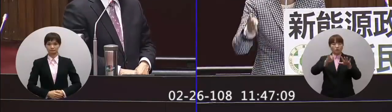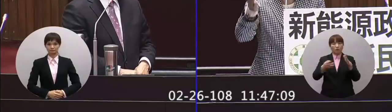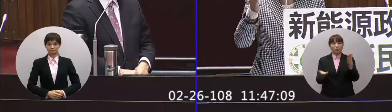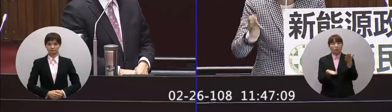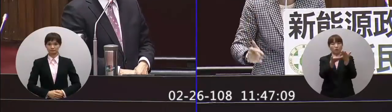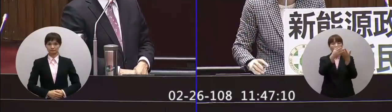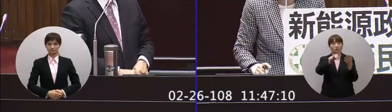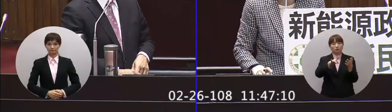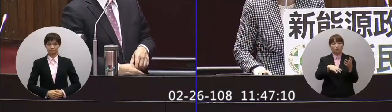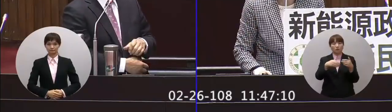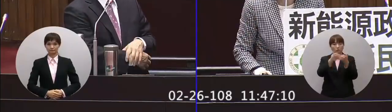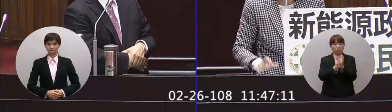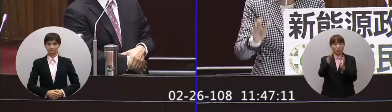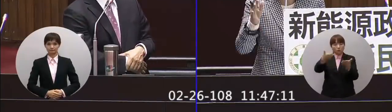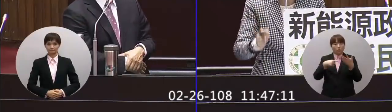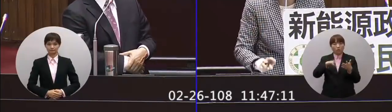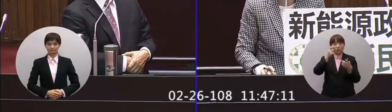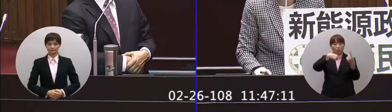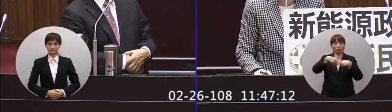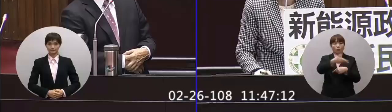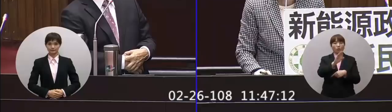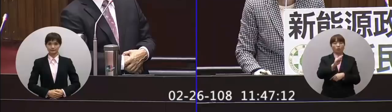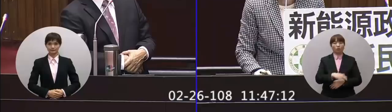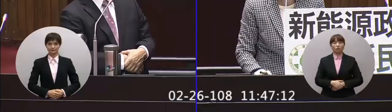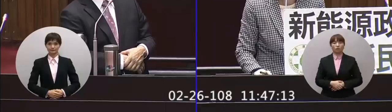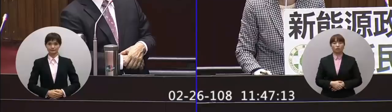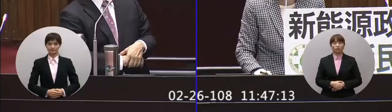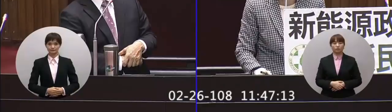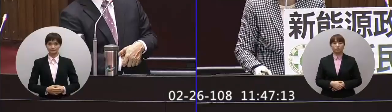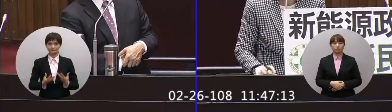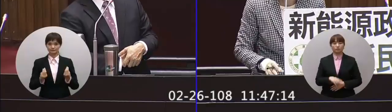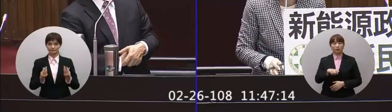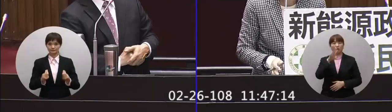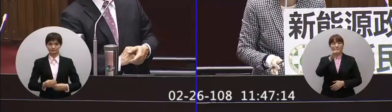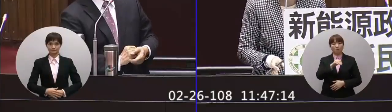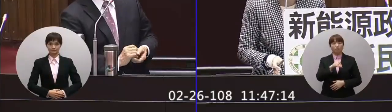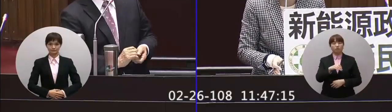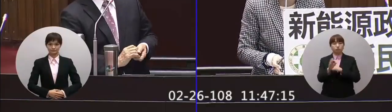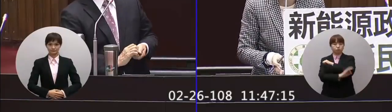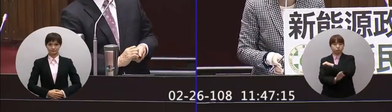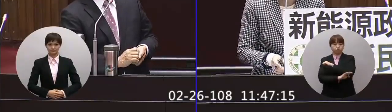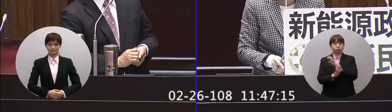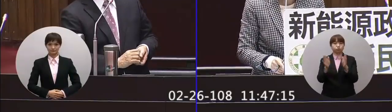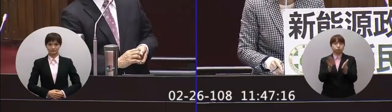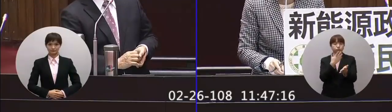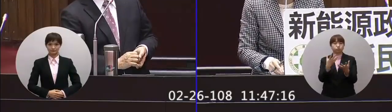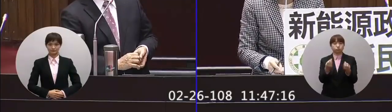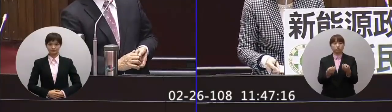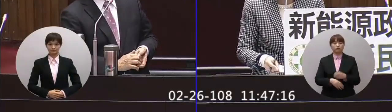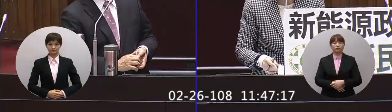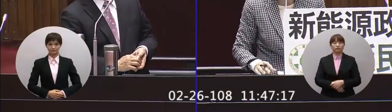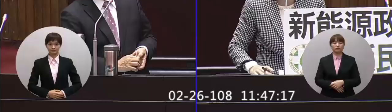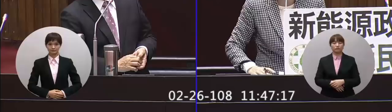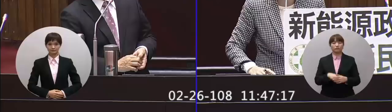到哪里去？部长，你有接到这个公文吗？有转给你吗？ 没有， 就吃案了，就消失了。那这